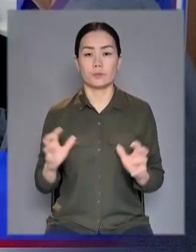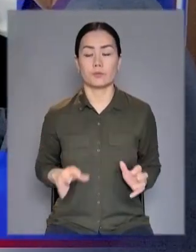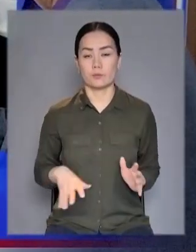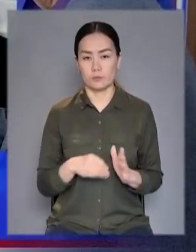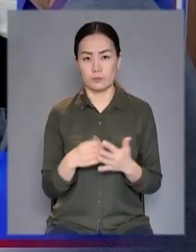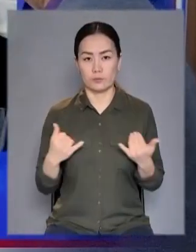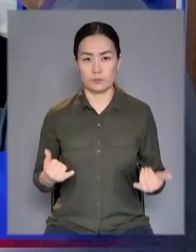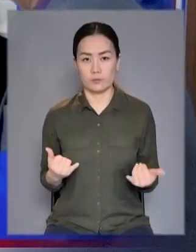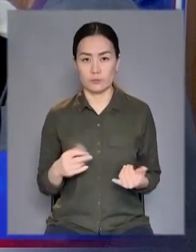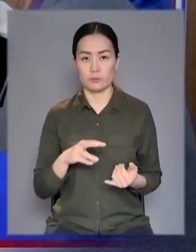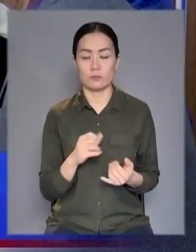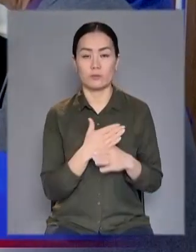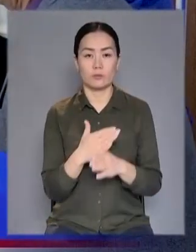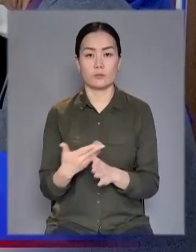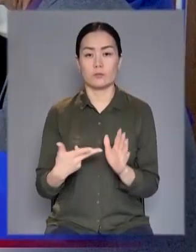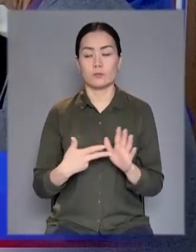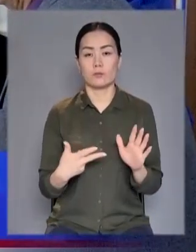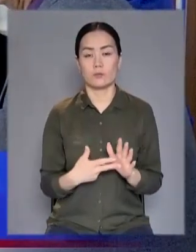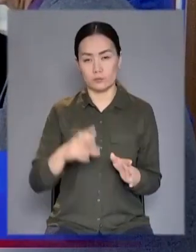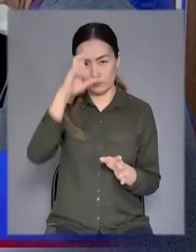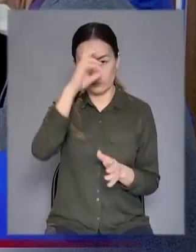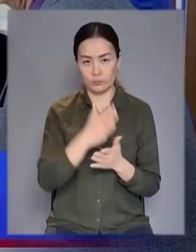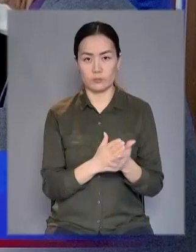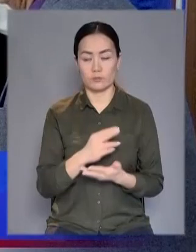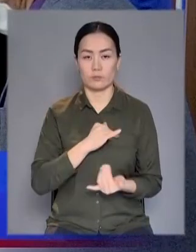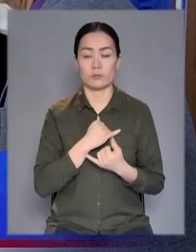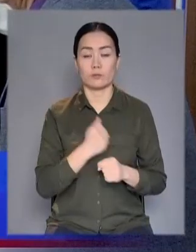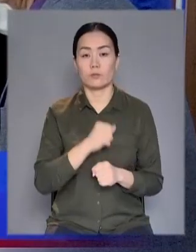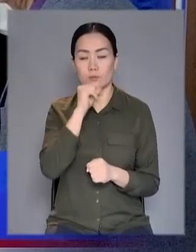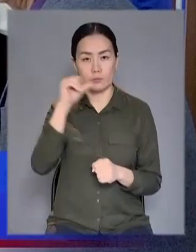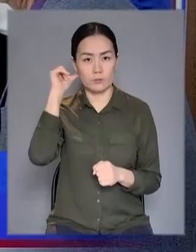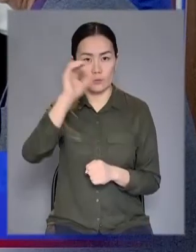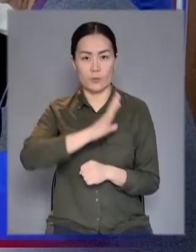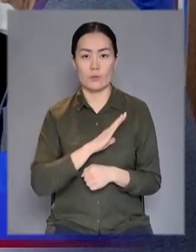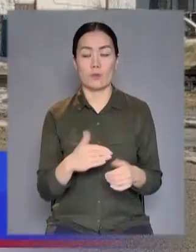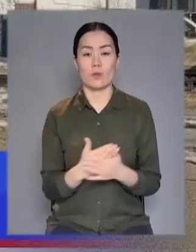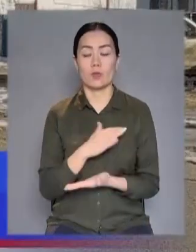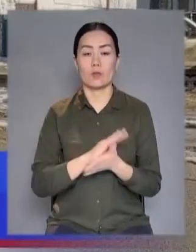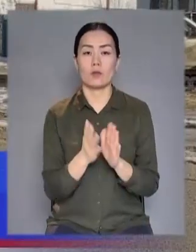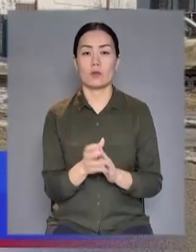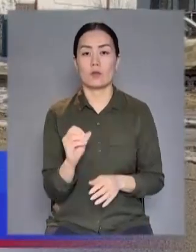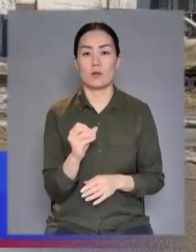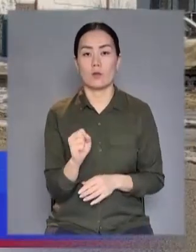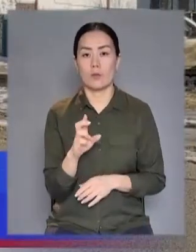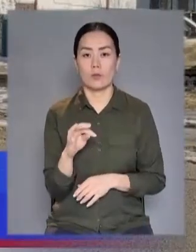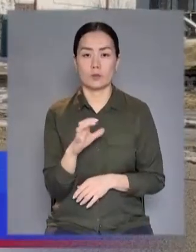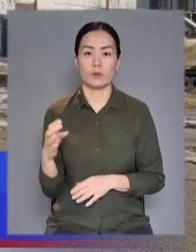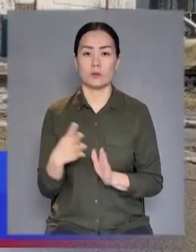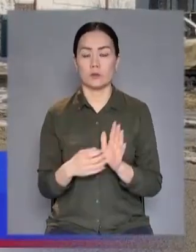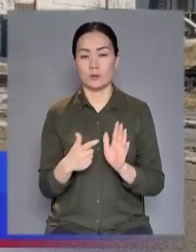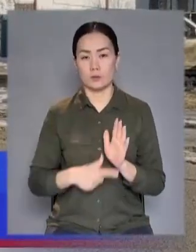кодекса в настоящее время им оказывается 8 видов государственных услуг. В прошлом году в информационную систему ЕСАБЕС